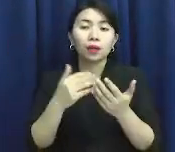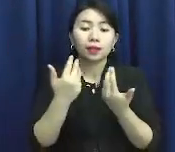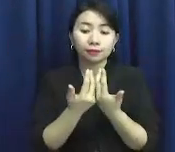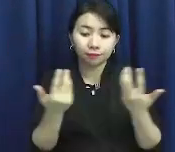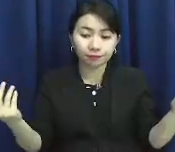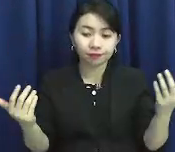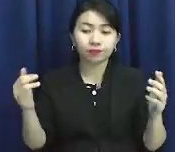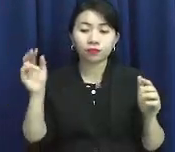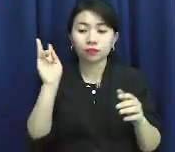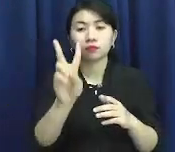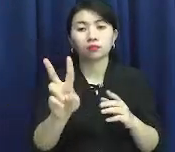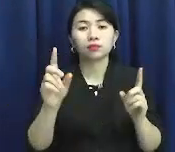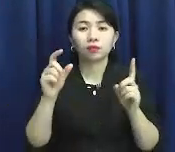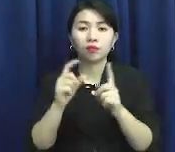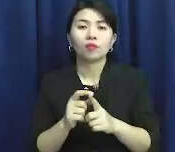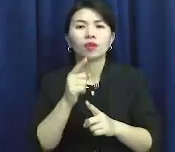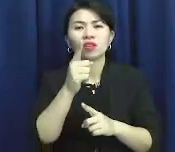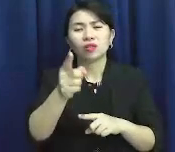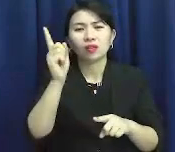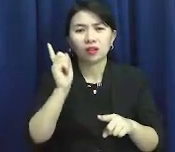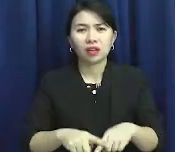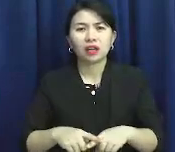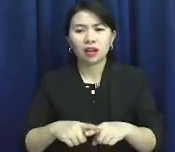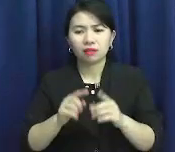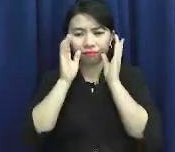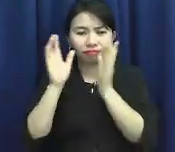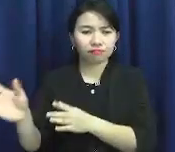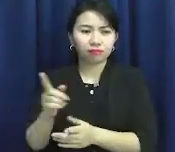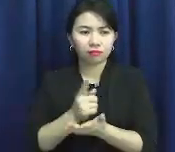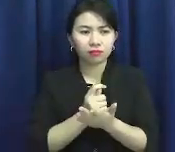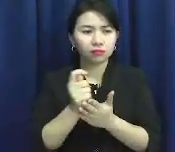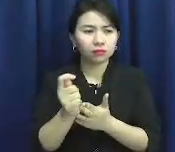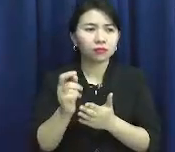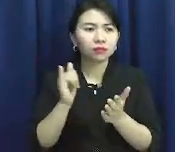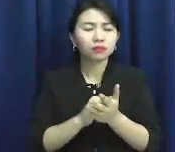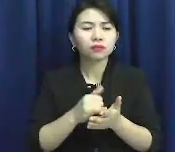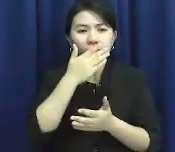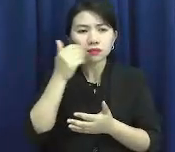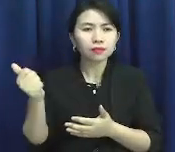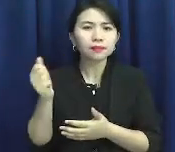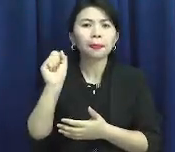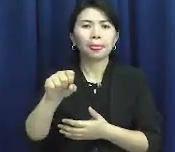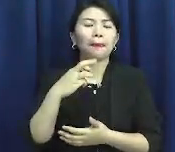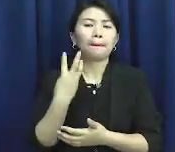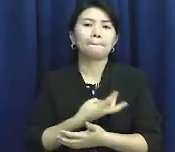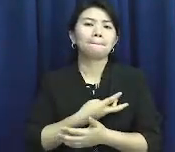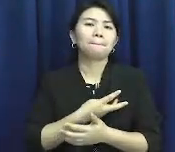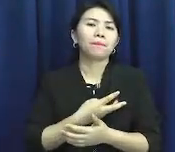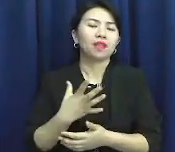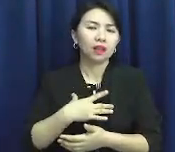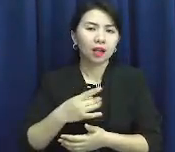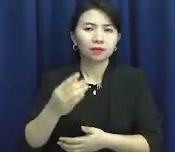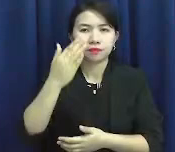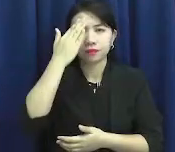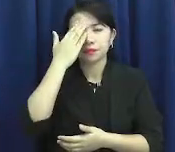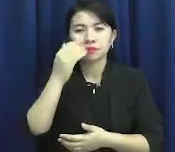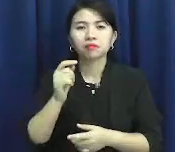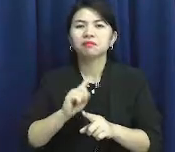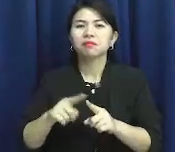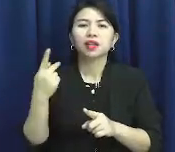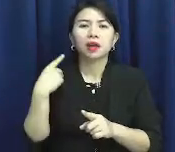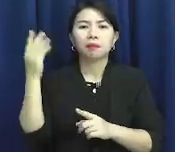the truth. Young people, team focus, team preparation, na mostly gusto natin knowledge, pero nagkakaproblema sa fear of the